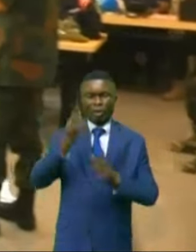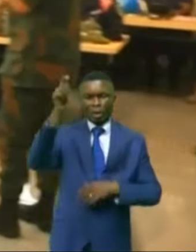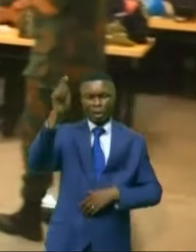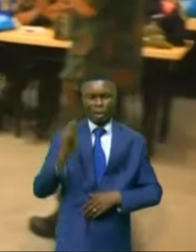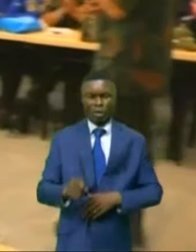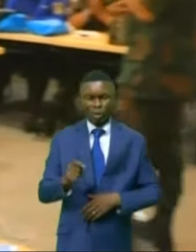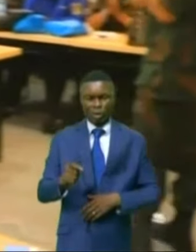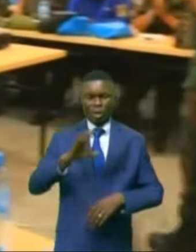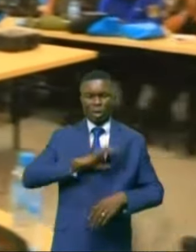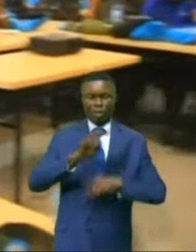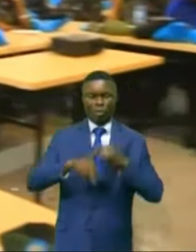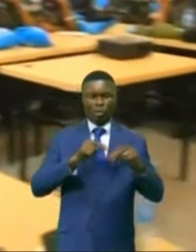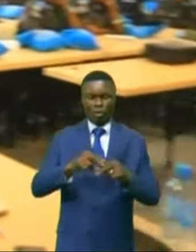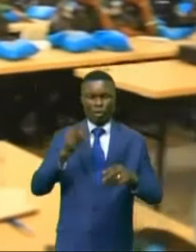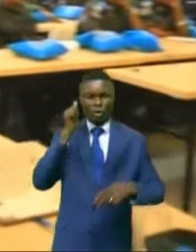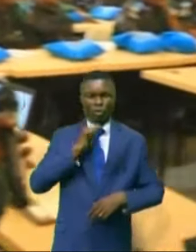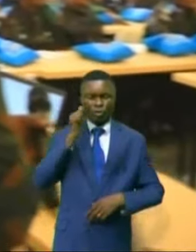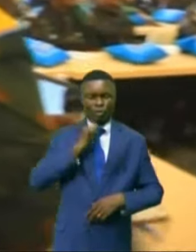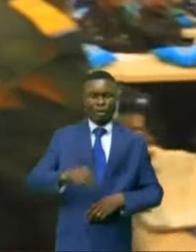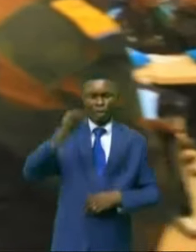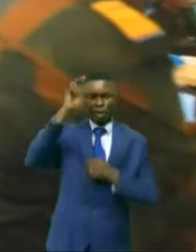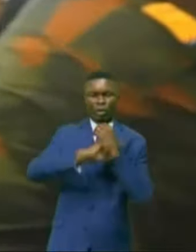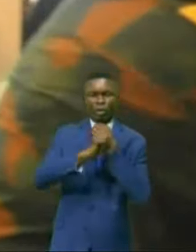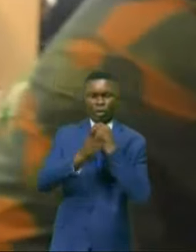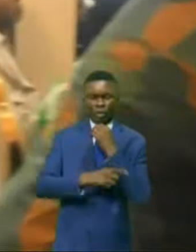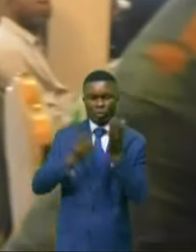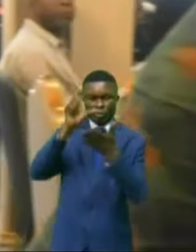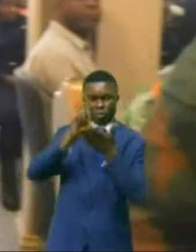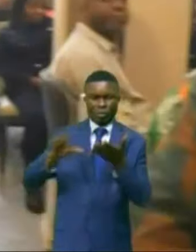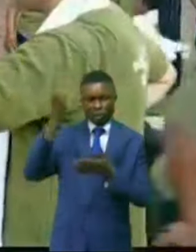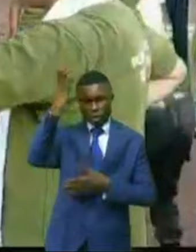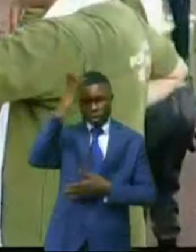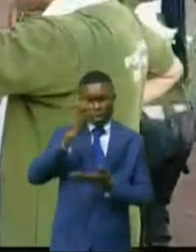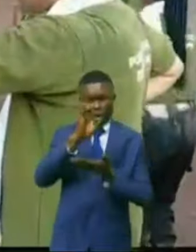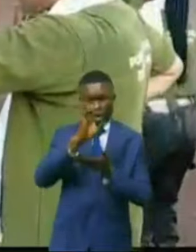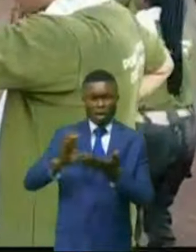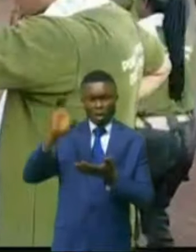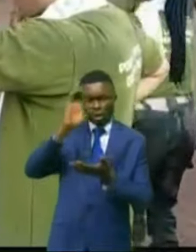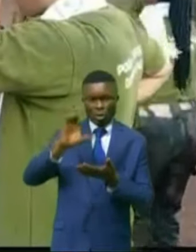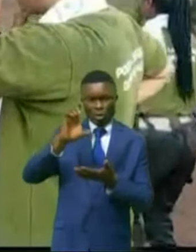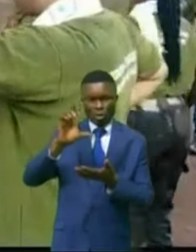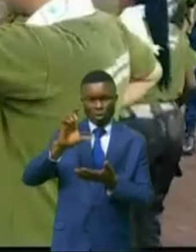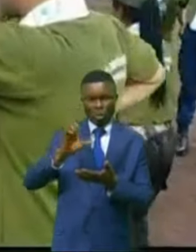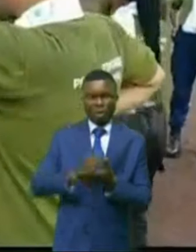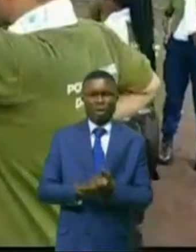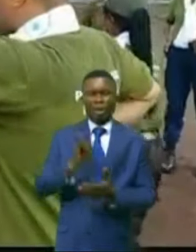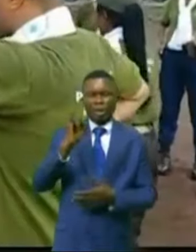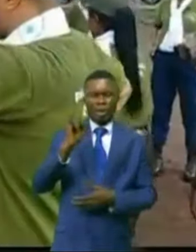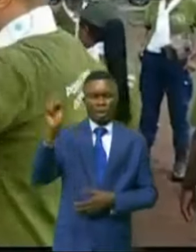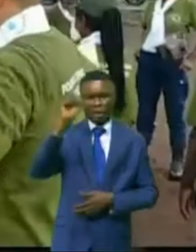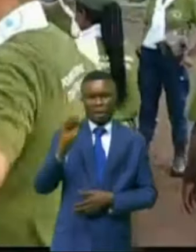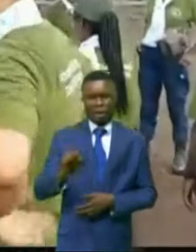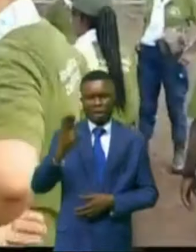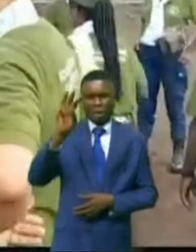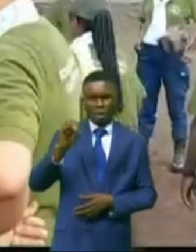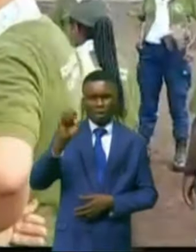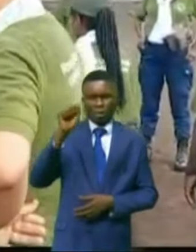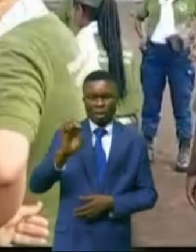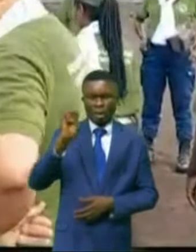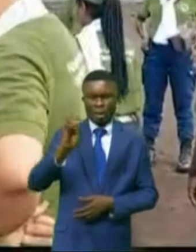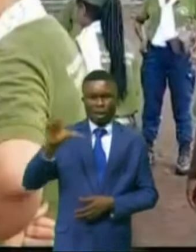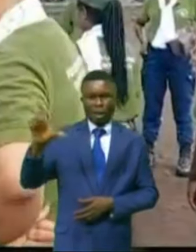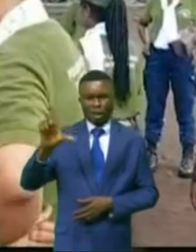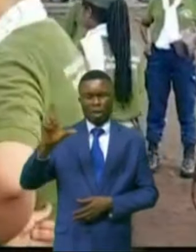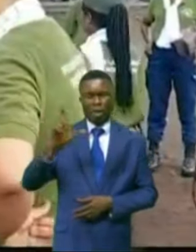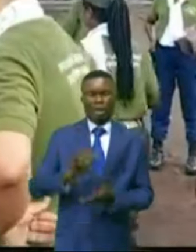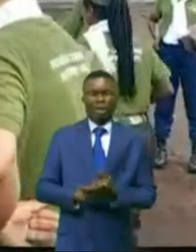et policières du Nord Kivu. Le lieutenant-colonel Ismaël Aboumou de la MONUSCO, à travers sa